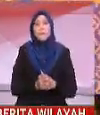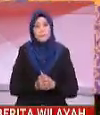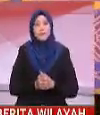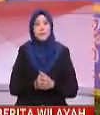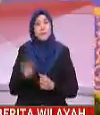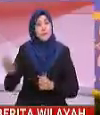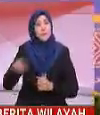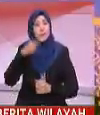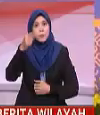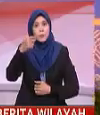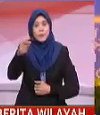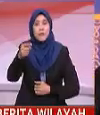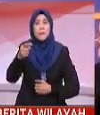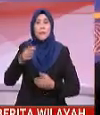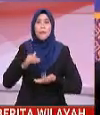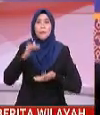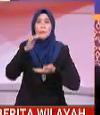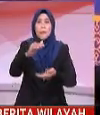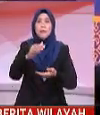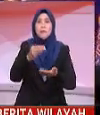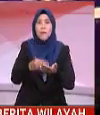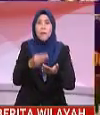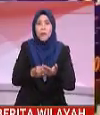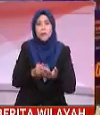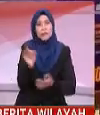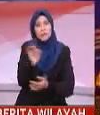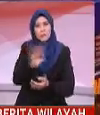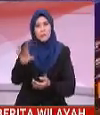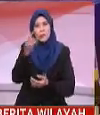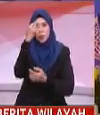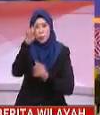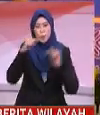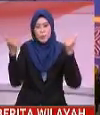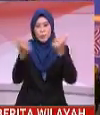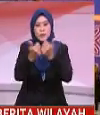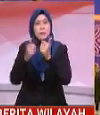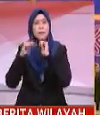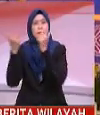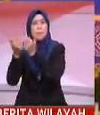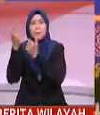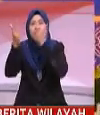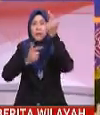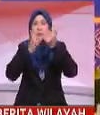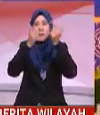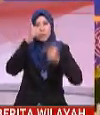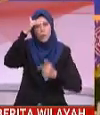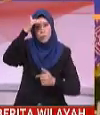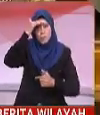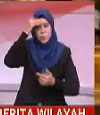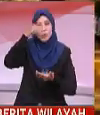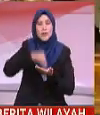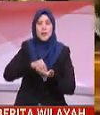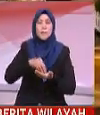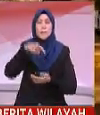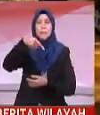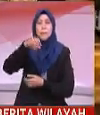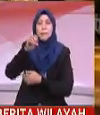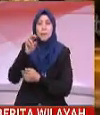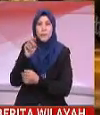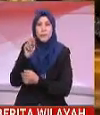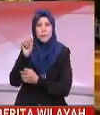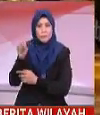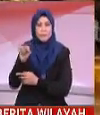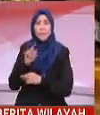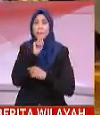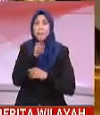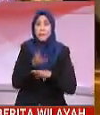Beliau berkata demikian selepas menyampaikan bantuan sekali bayar kepada agensi-agensi pelancongan Johor di Pontian. Sebelum ini,